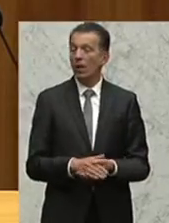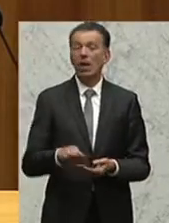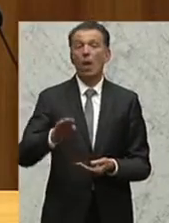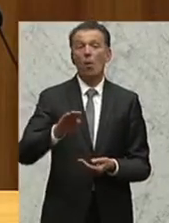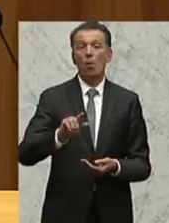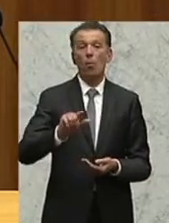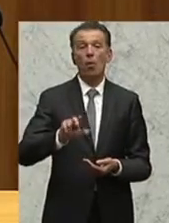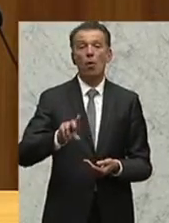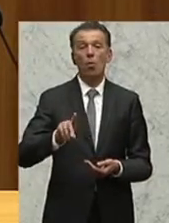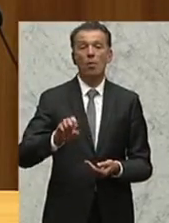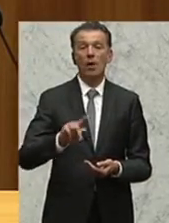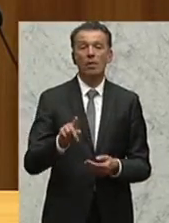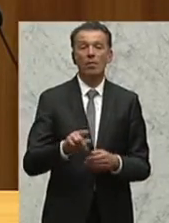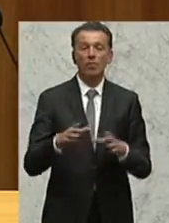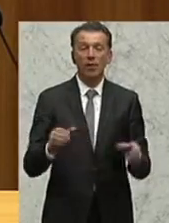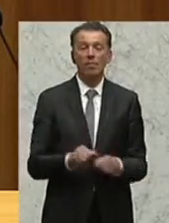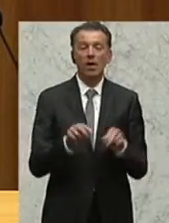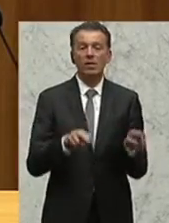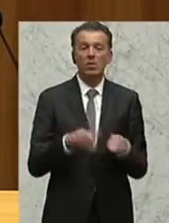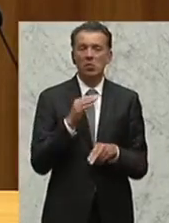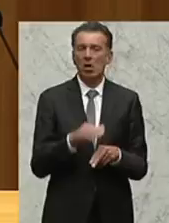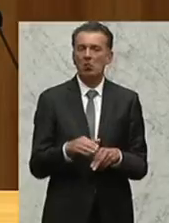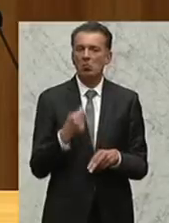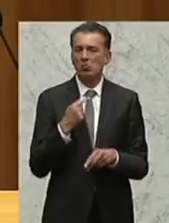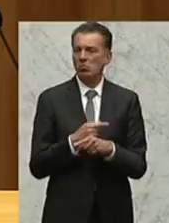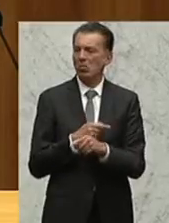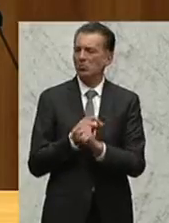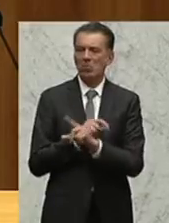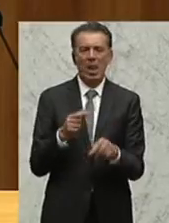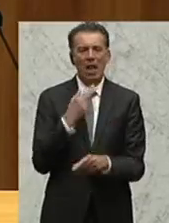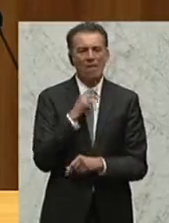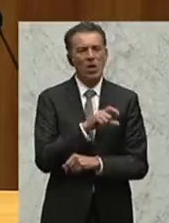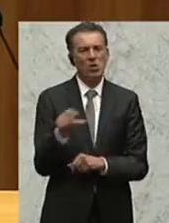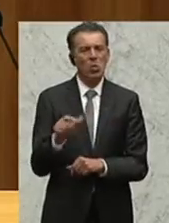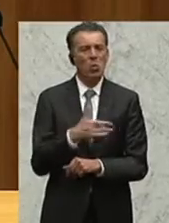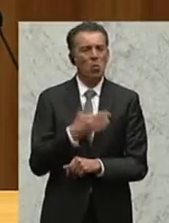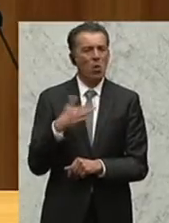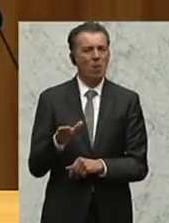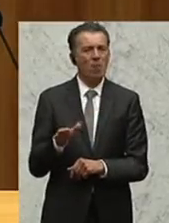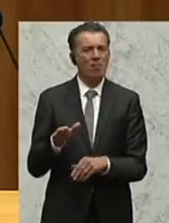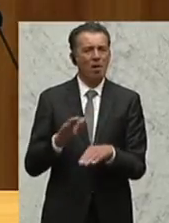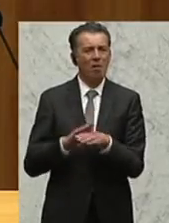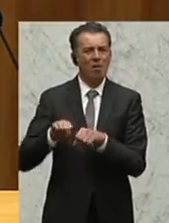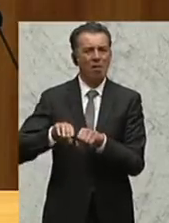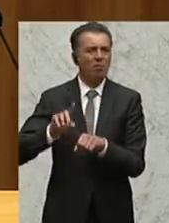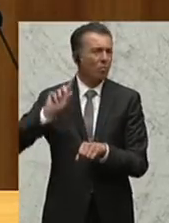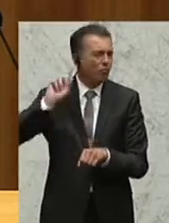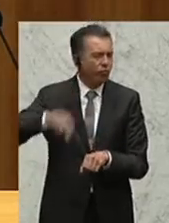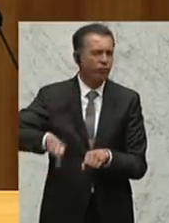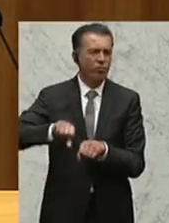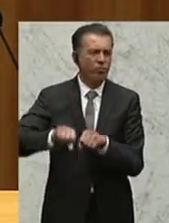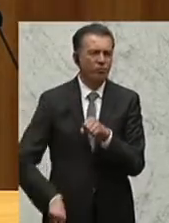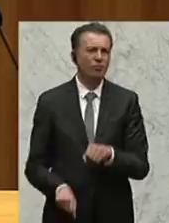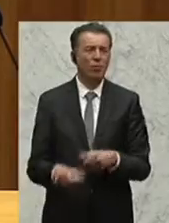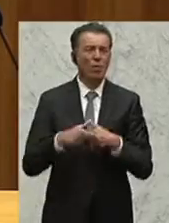Bludenz lässt der Verfassungsgerichtshof keinen Zweifel am schuldhaften und gesetzwidrigen Handel des Bürgermeisters und der verantwortlichen